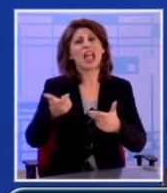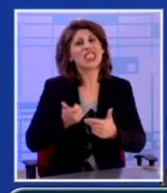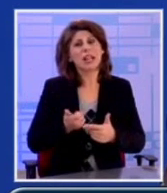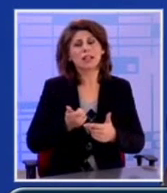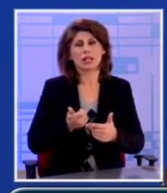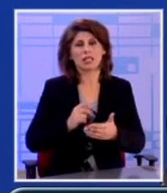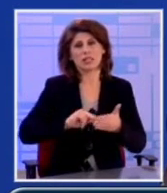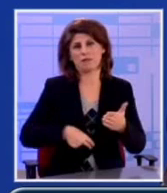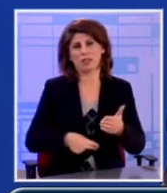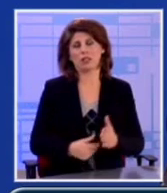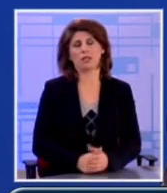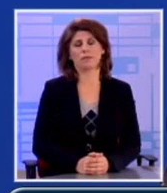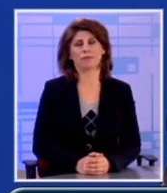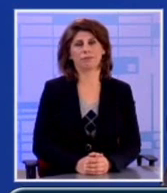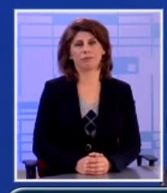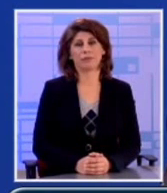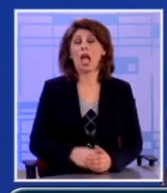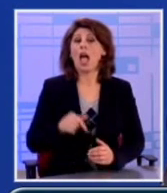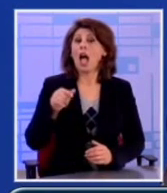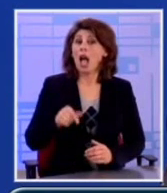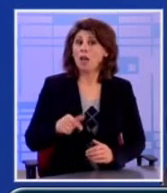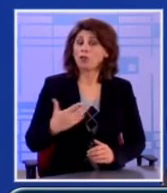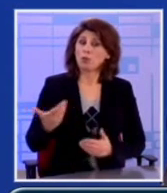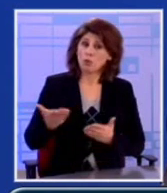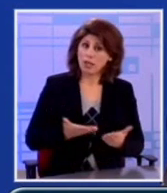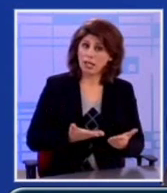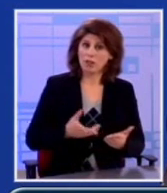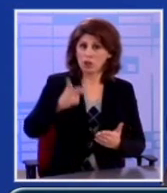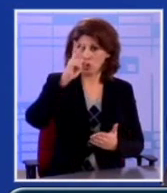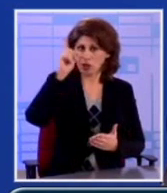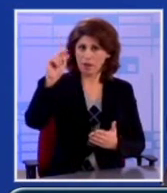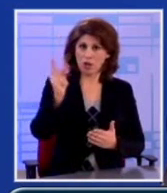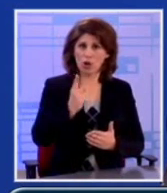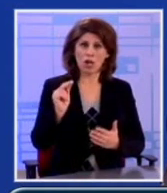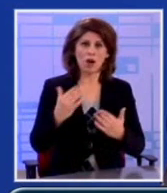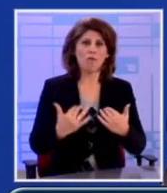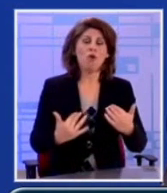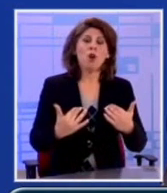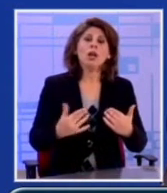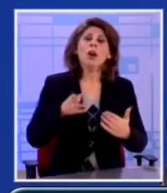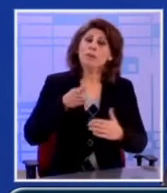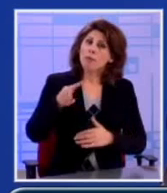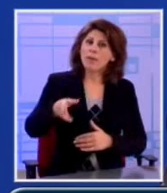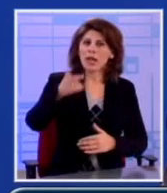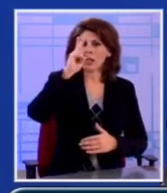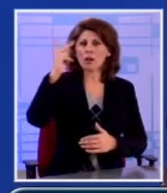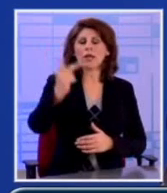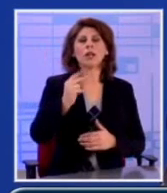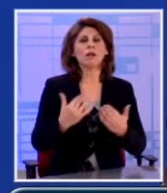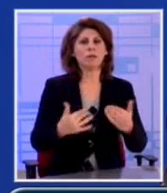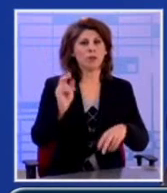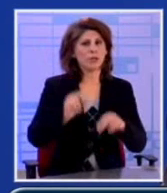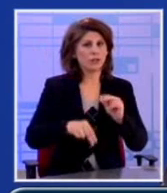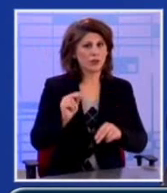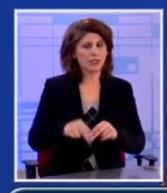δανειακής σύμβασης. Εκείνο το οποίο ήρθε στο Γερμανικό Κοινοβούλιο, πήγε στο Γερμανικό Κοινοβούλιο προς ψηφοφορία,